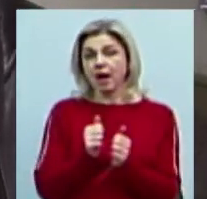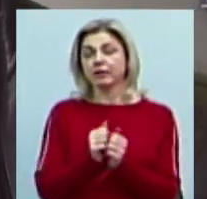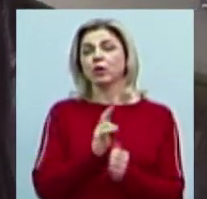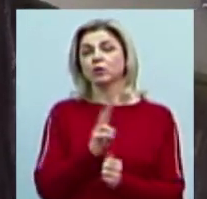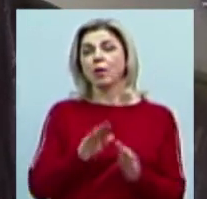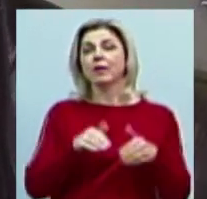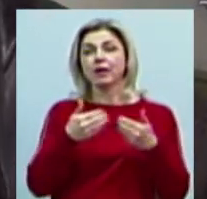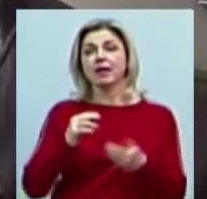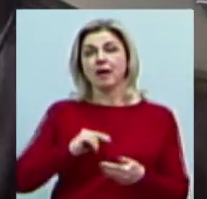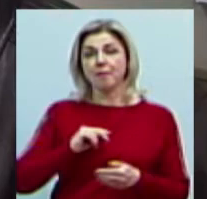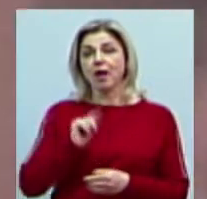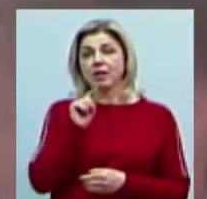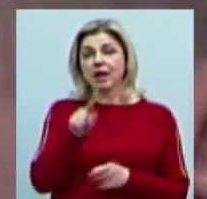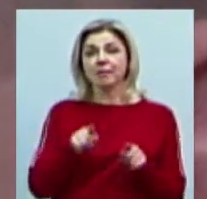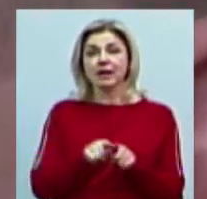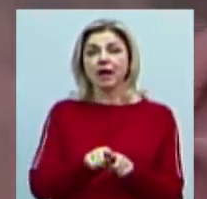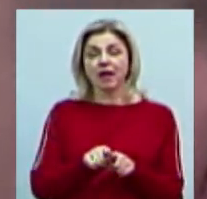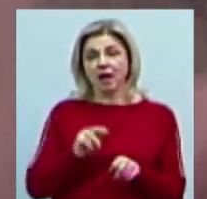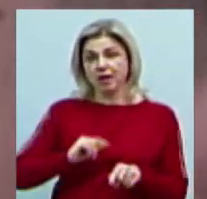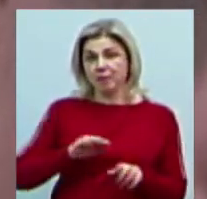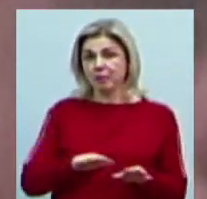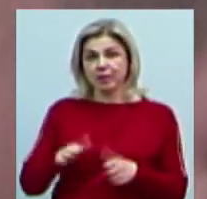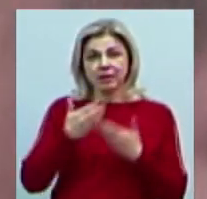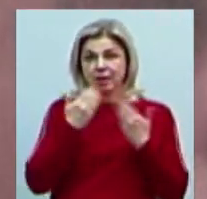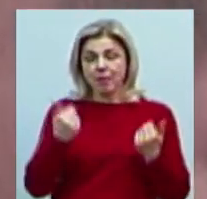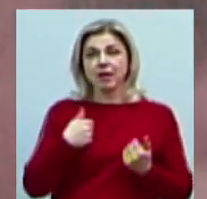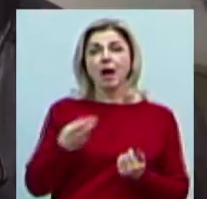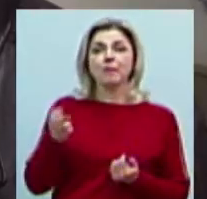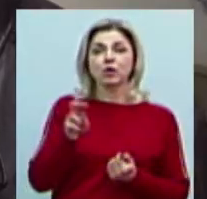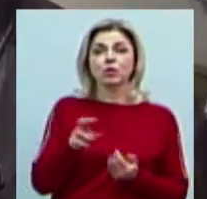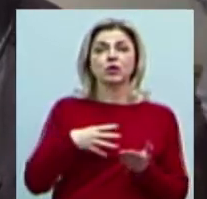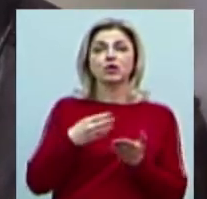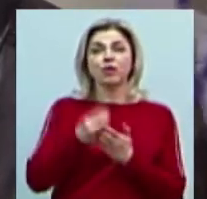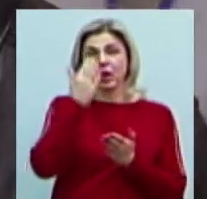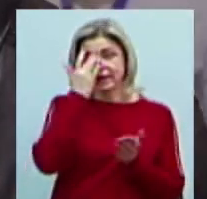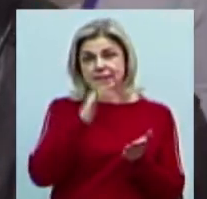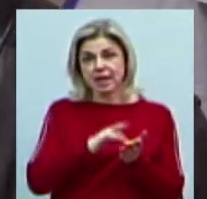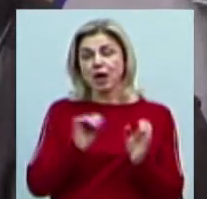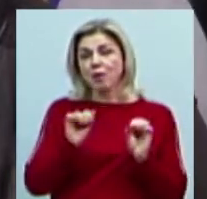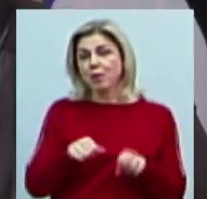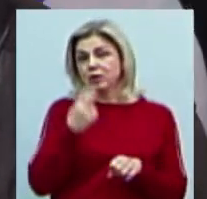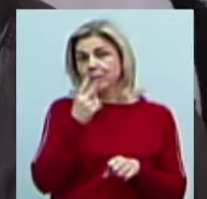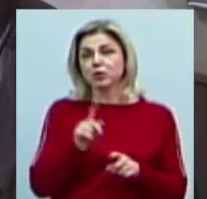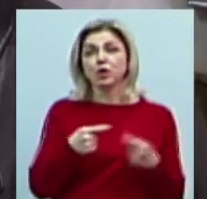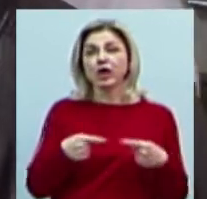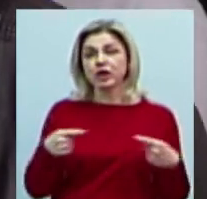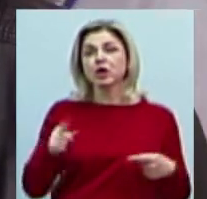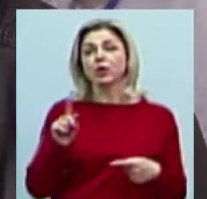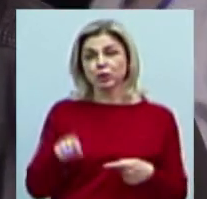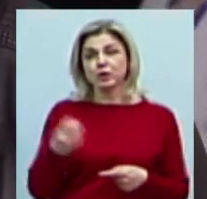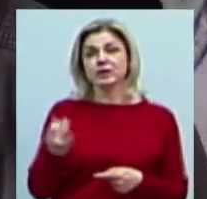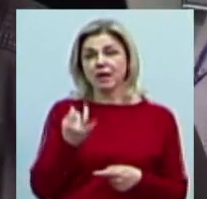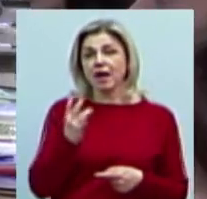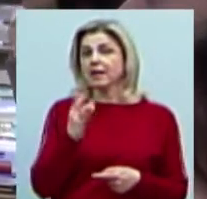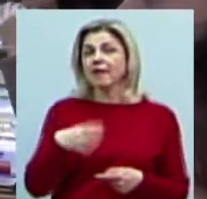роботу, то там таких вакансій немає. Ну, я прийшов тільки зі своєю ціллю. Можна, звичайно, подивитися щось інше, теж цікаве. Ну, ще не все встиг